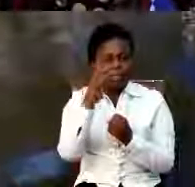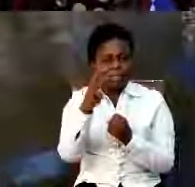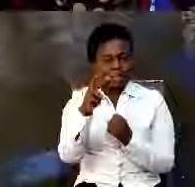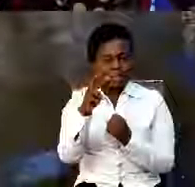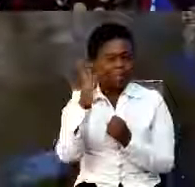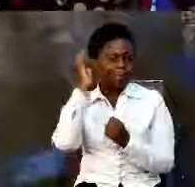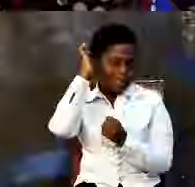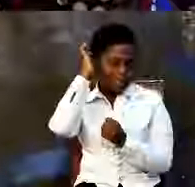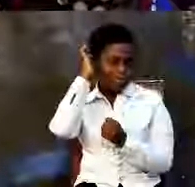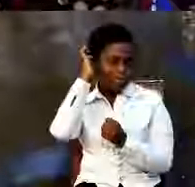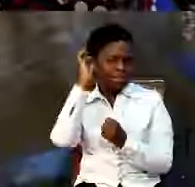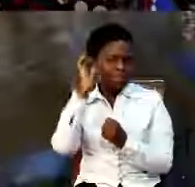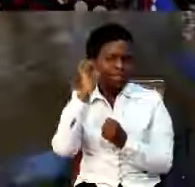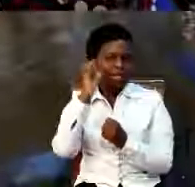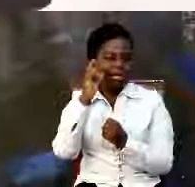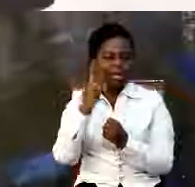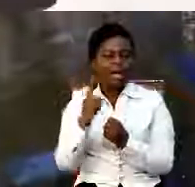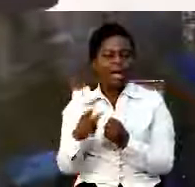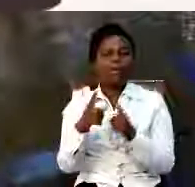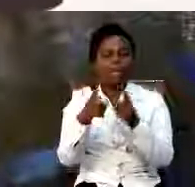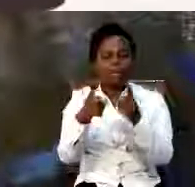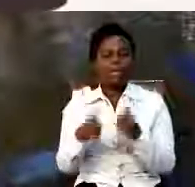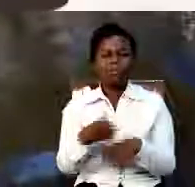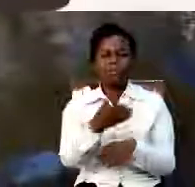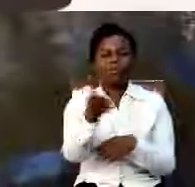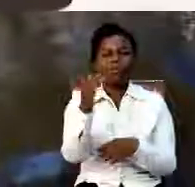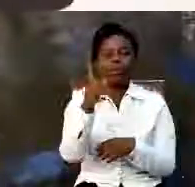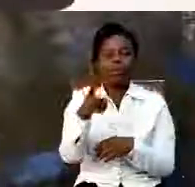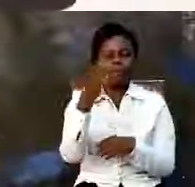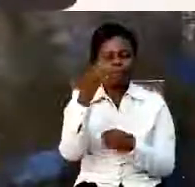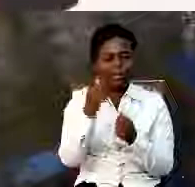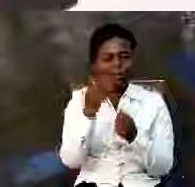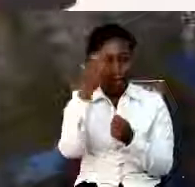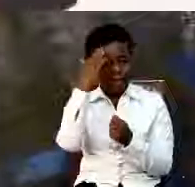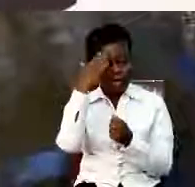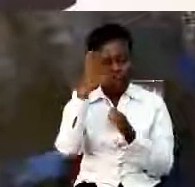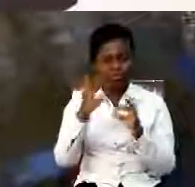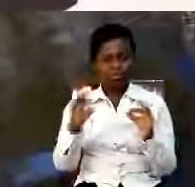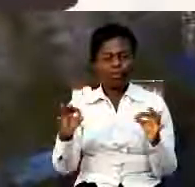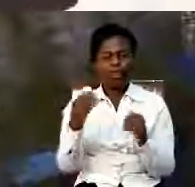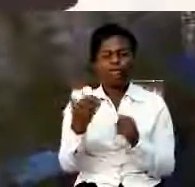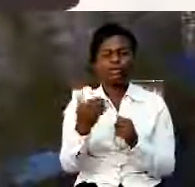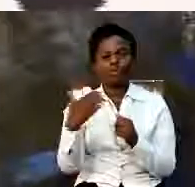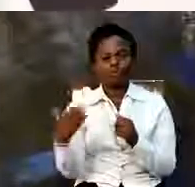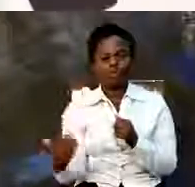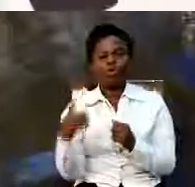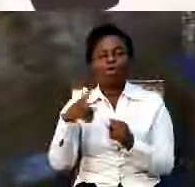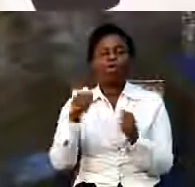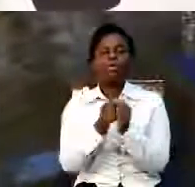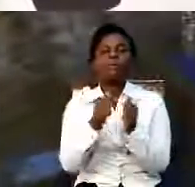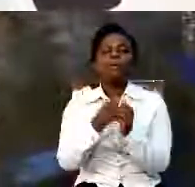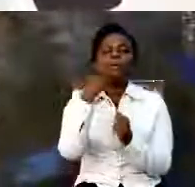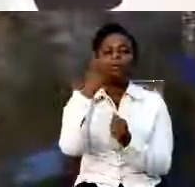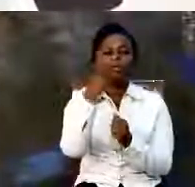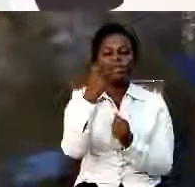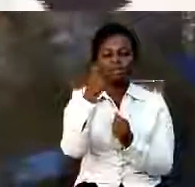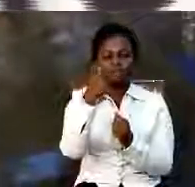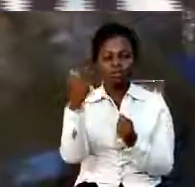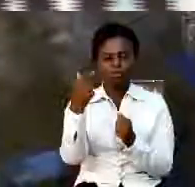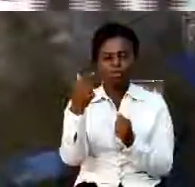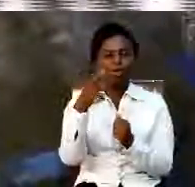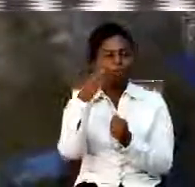na kwa kusikia. Wale walimu walioko hapa mnajua ile psychology ya watoto wadogo. Kuna vitu viwili tu watoto wanatumia kujifunza: